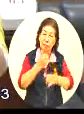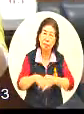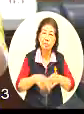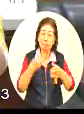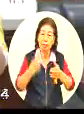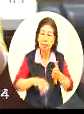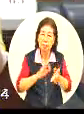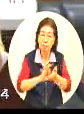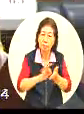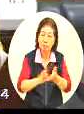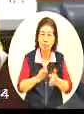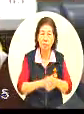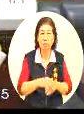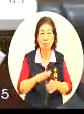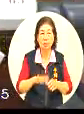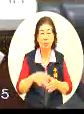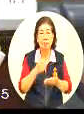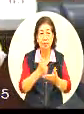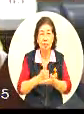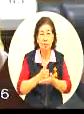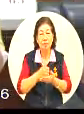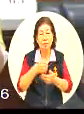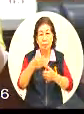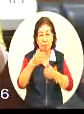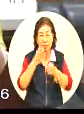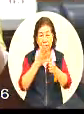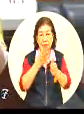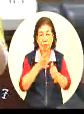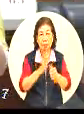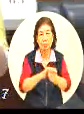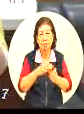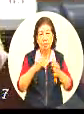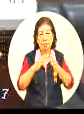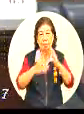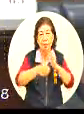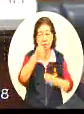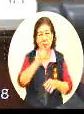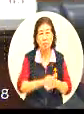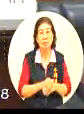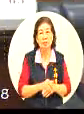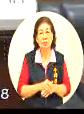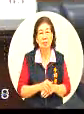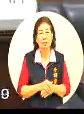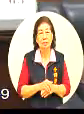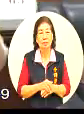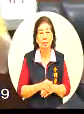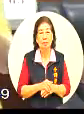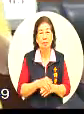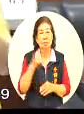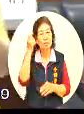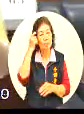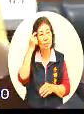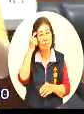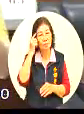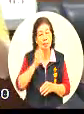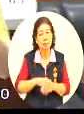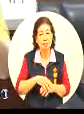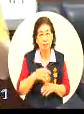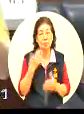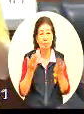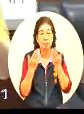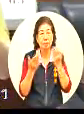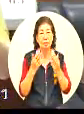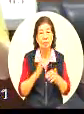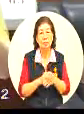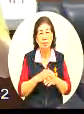长哦，本席的建议，你也看完，好、哦，想了解一下我们市